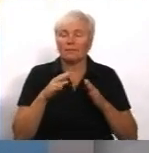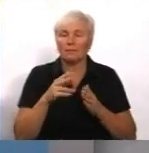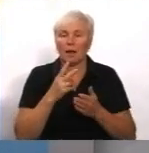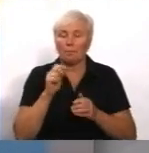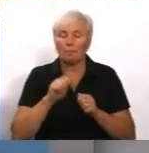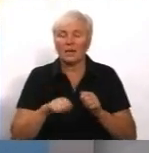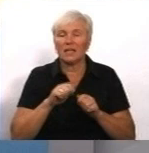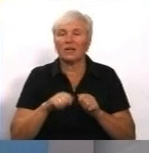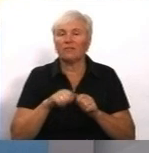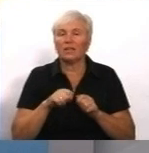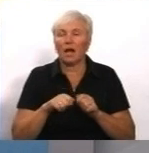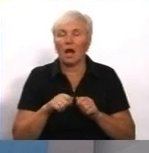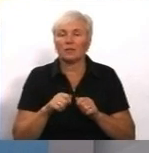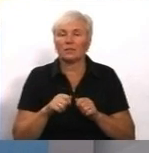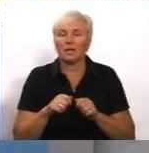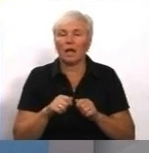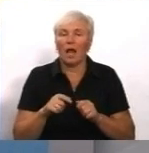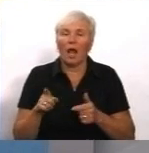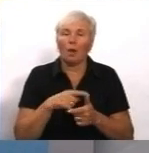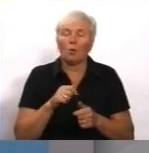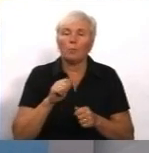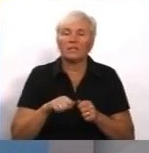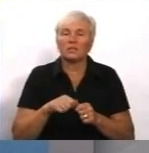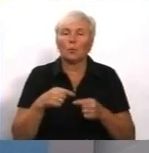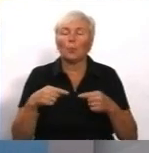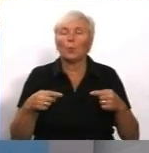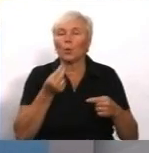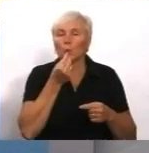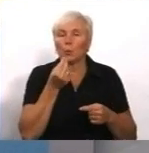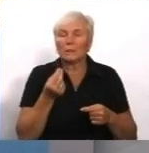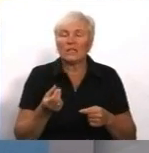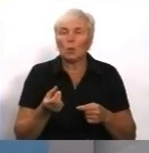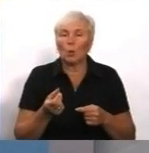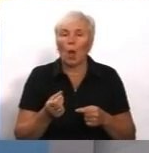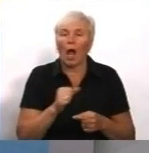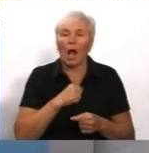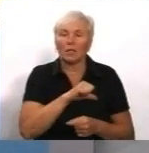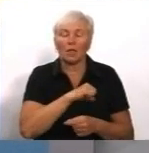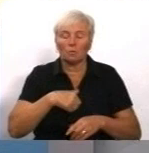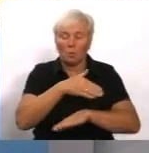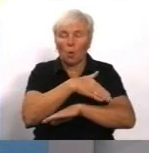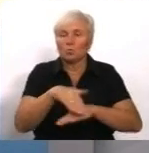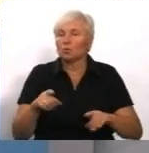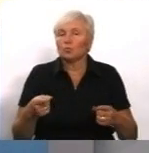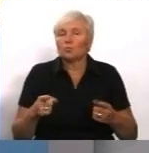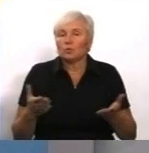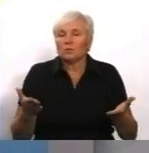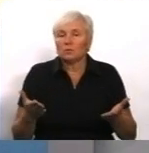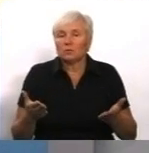передивлятися документацію або передивлятися продукцію. А на самому кордоні чомусь